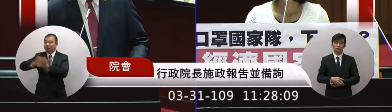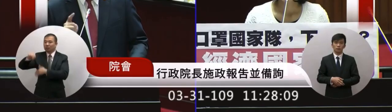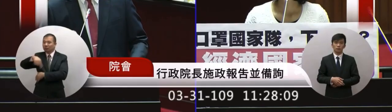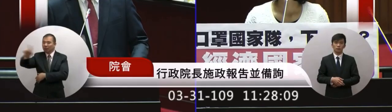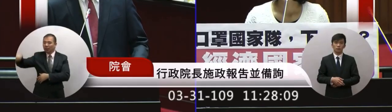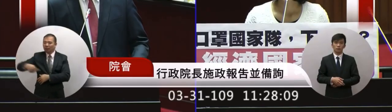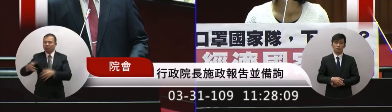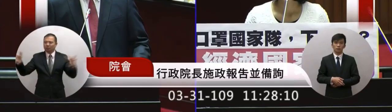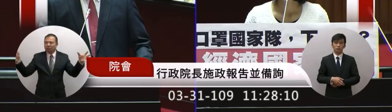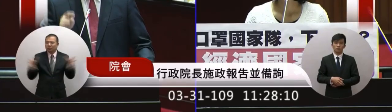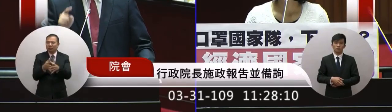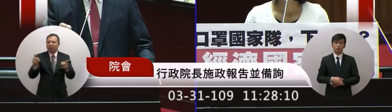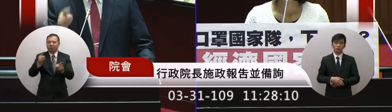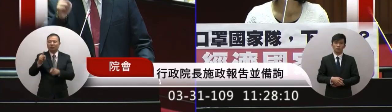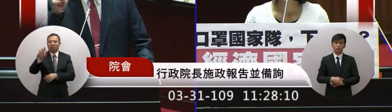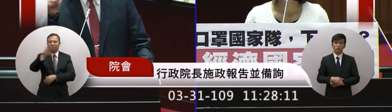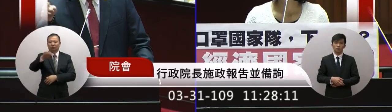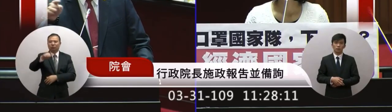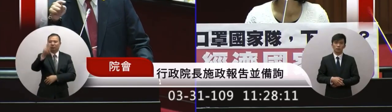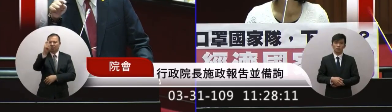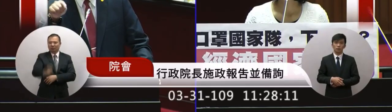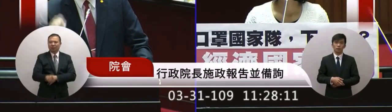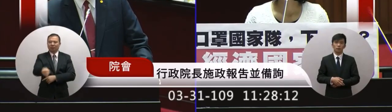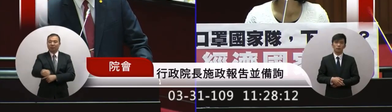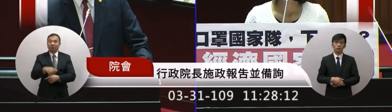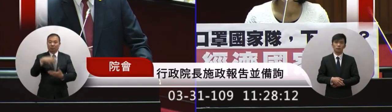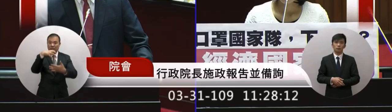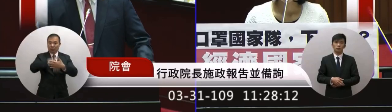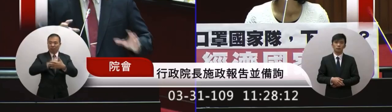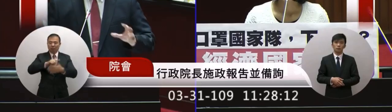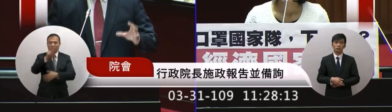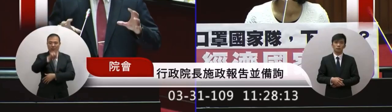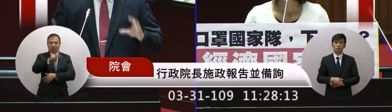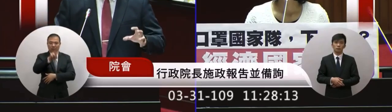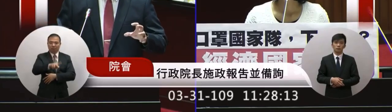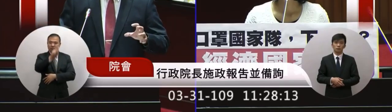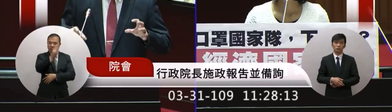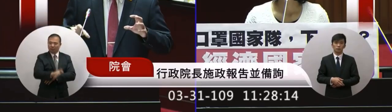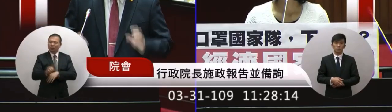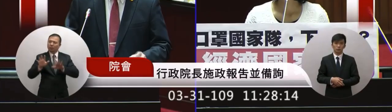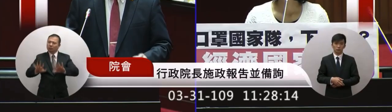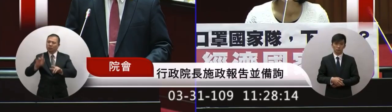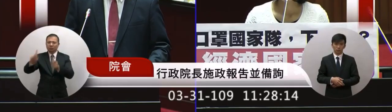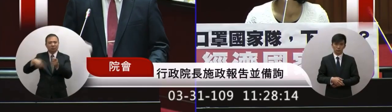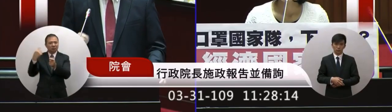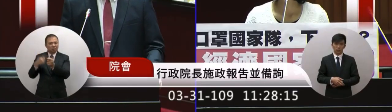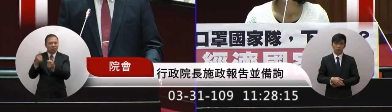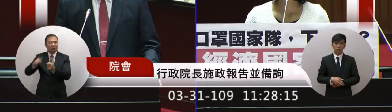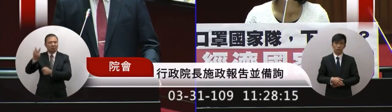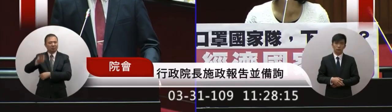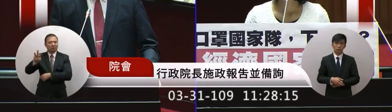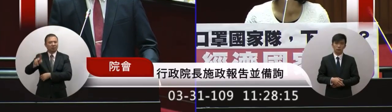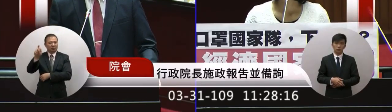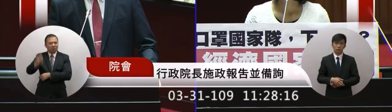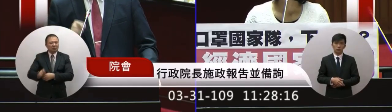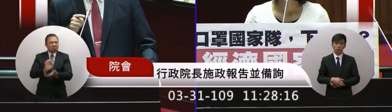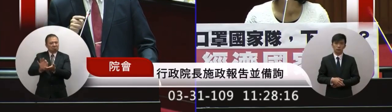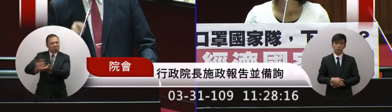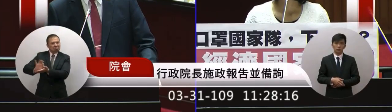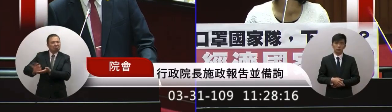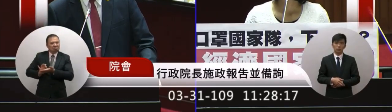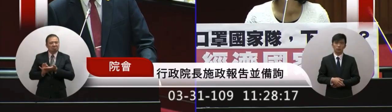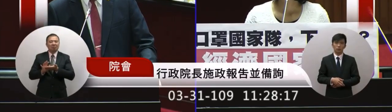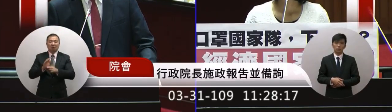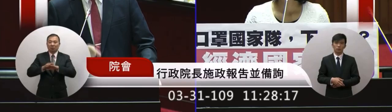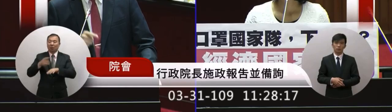吼！这9000多亿来讲，京东2000多亿已经落实啊，今年有3000多亿要落实，这我就是要安怎来